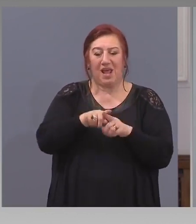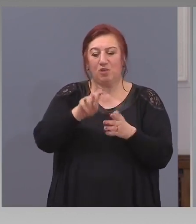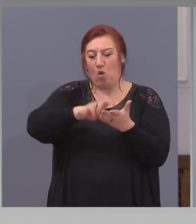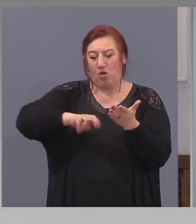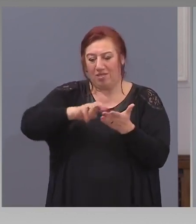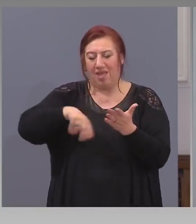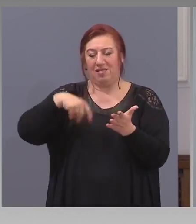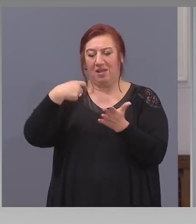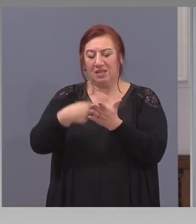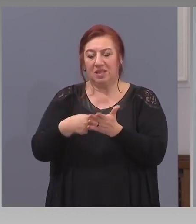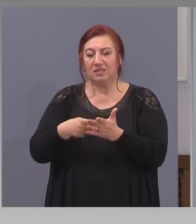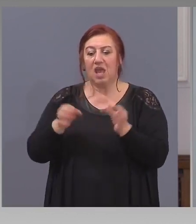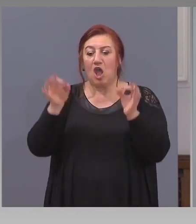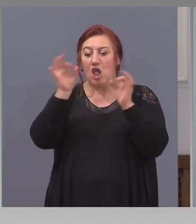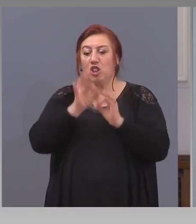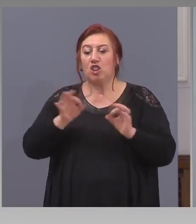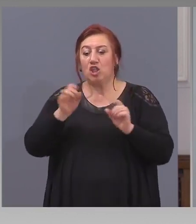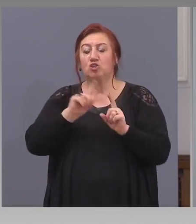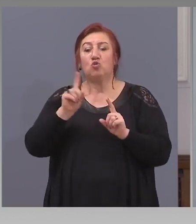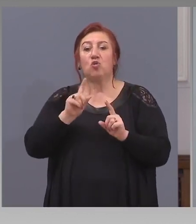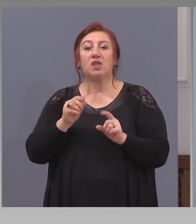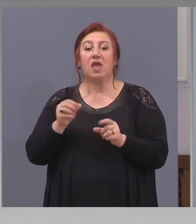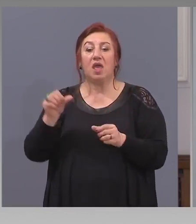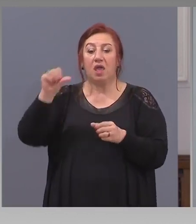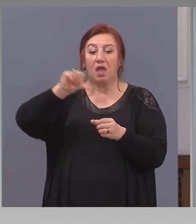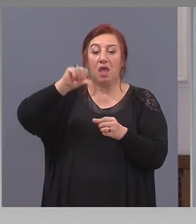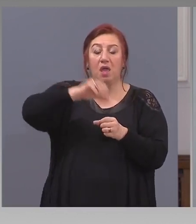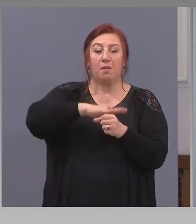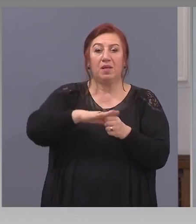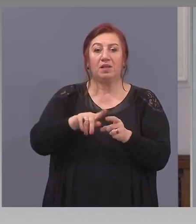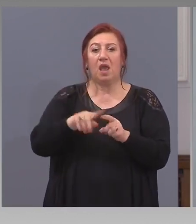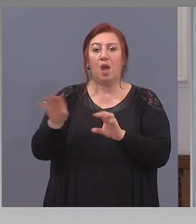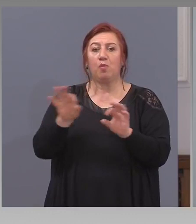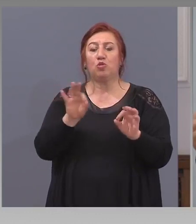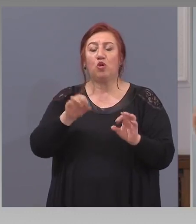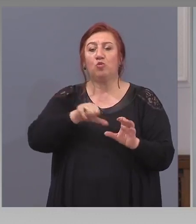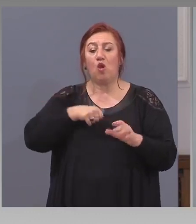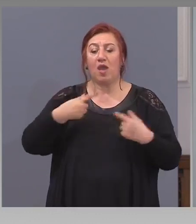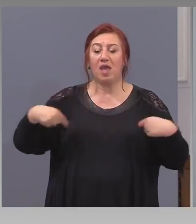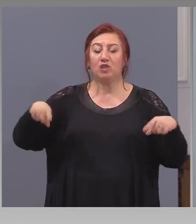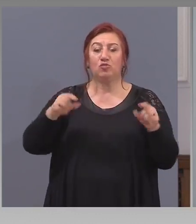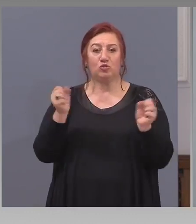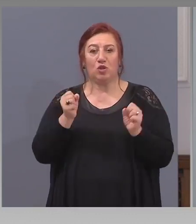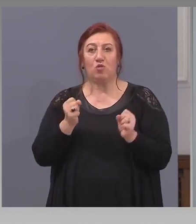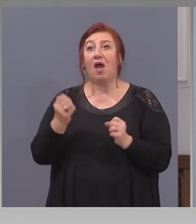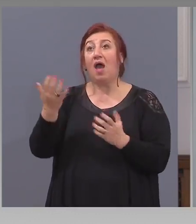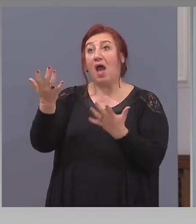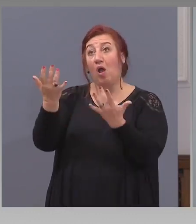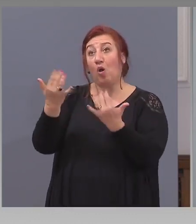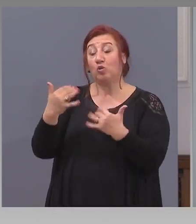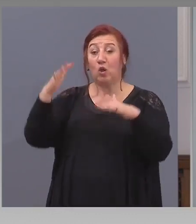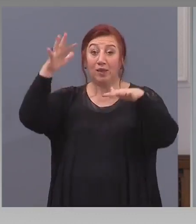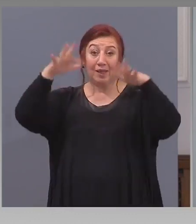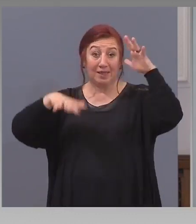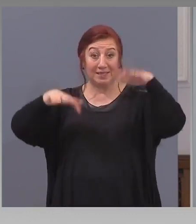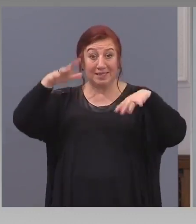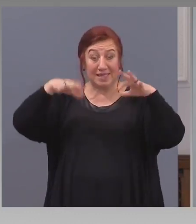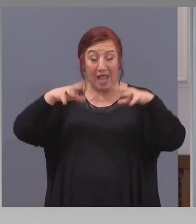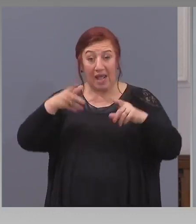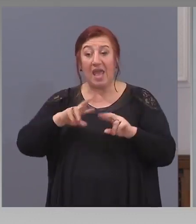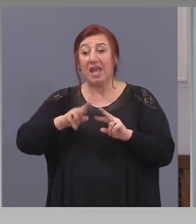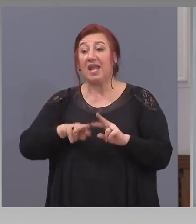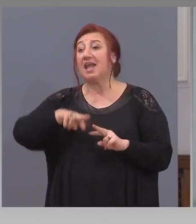пълни, става като язовир Студена. Ако дойде сняг, ако дойде от някъде външен водопровод, защото утре ще го